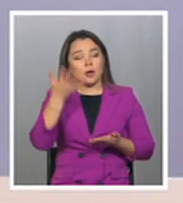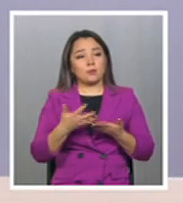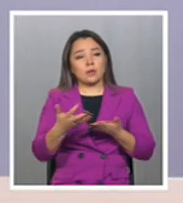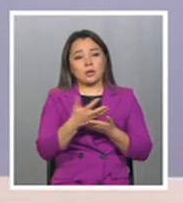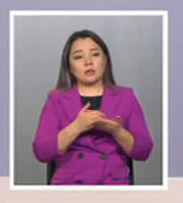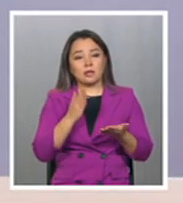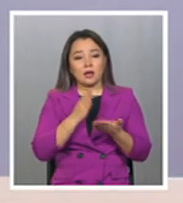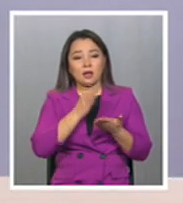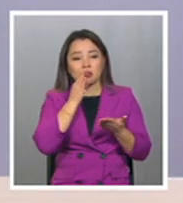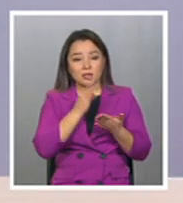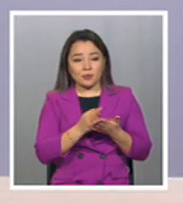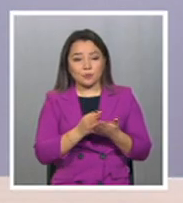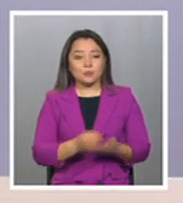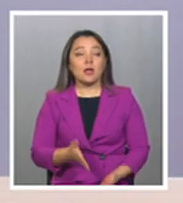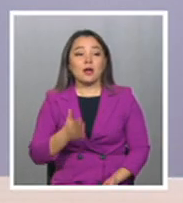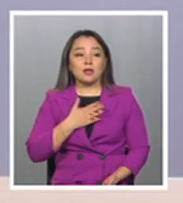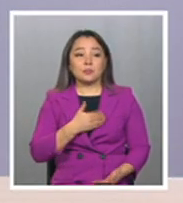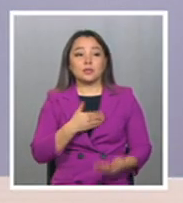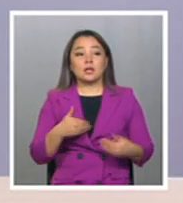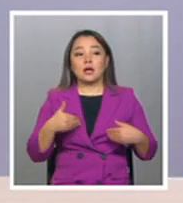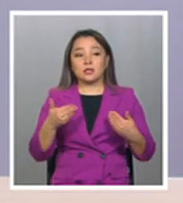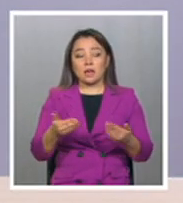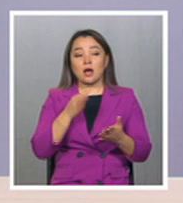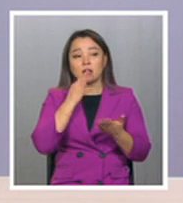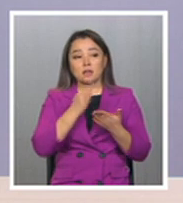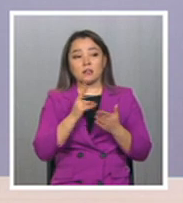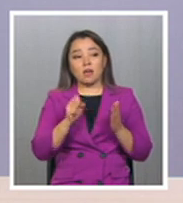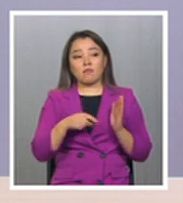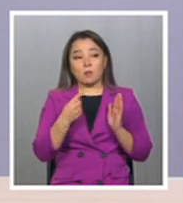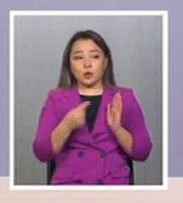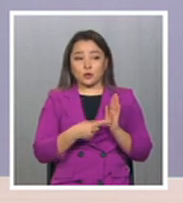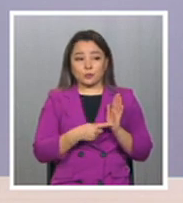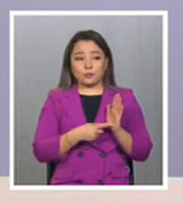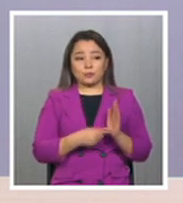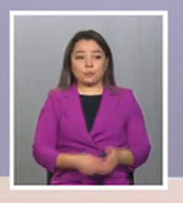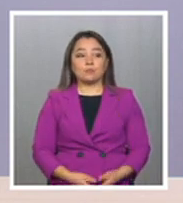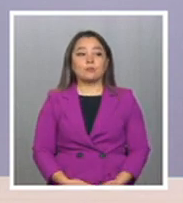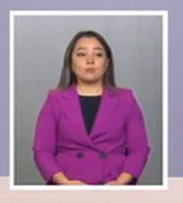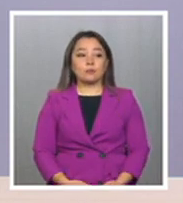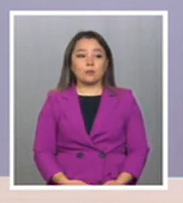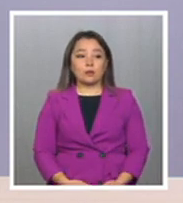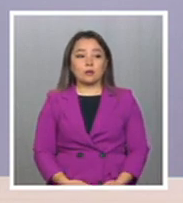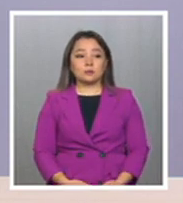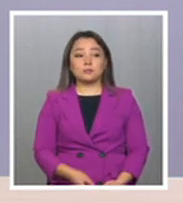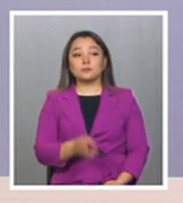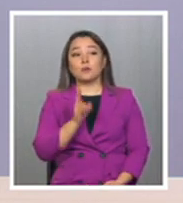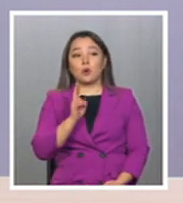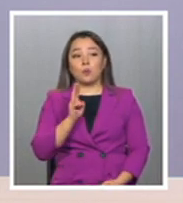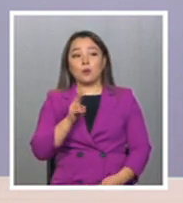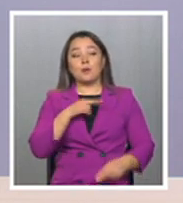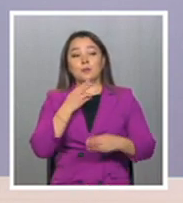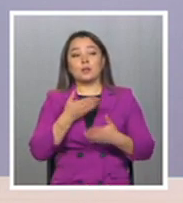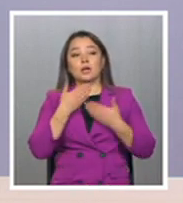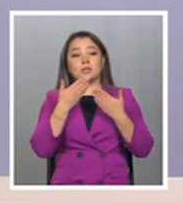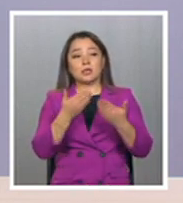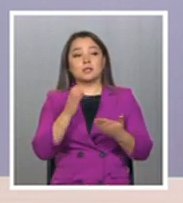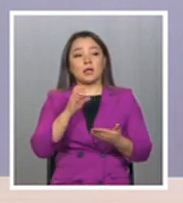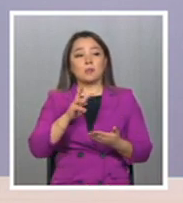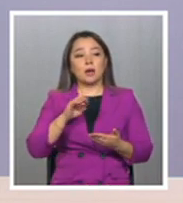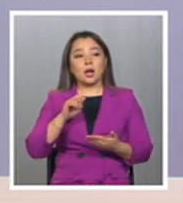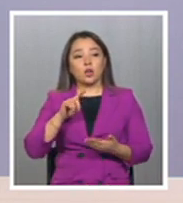А сейчас, ребята, я предлагаю вам ответить на вопросы. Кому обращается Сергей